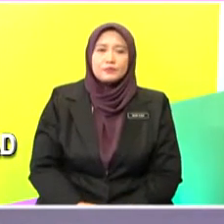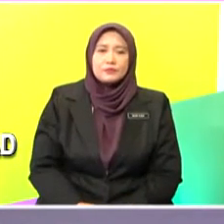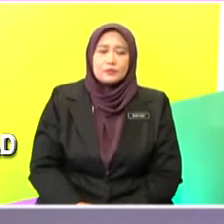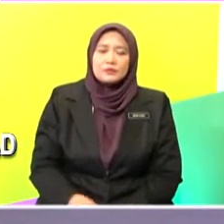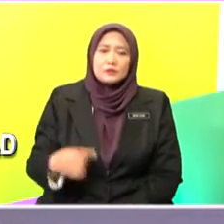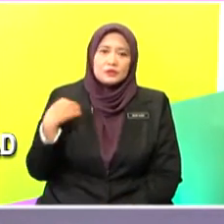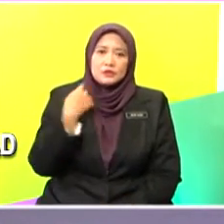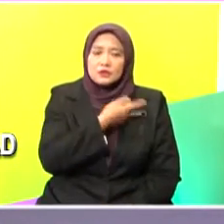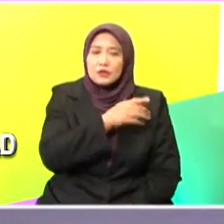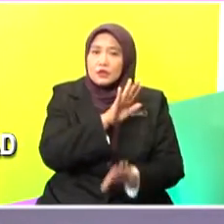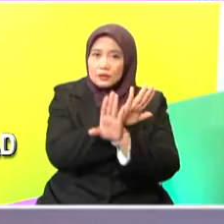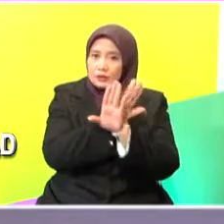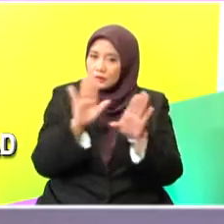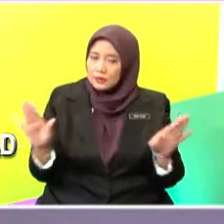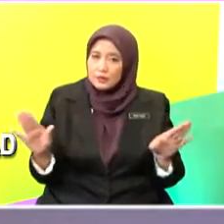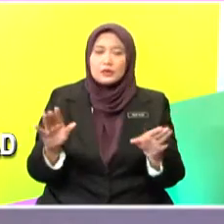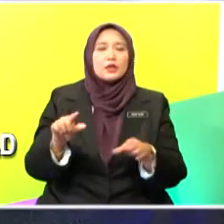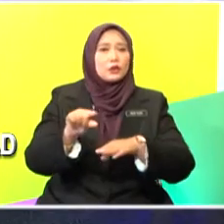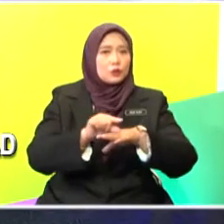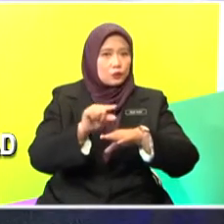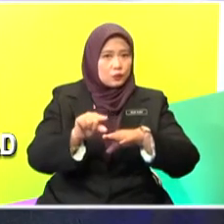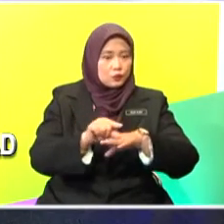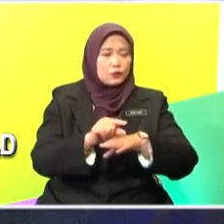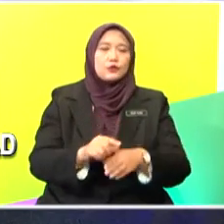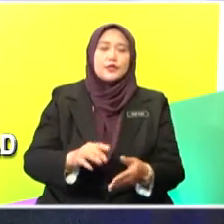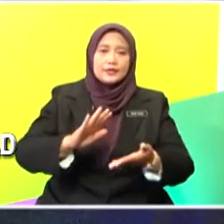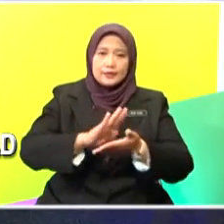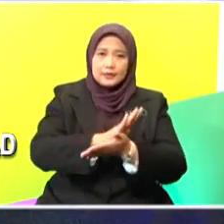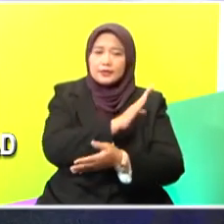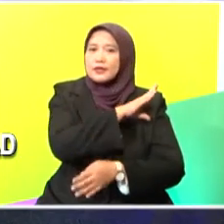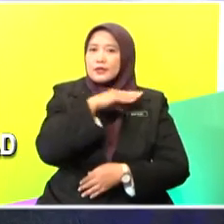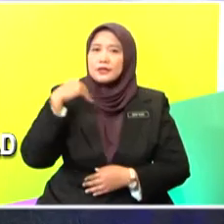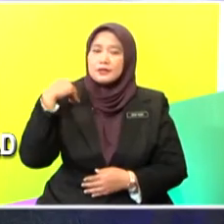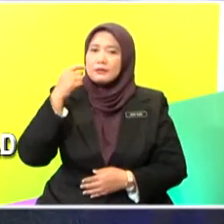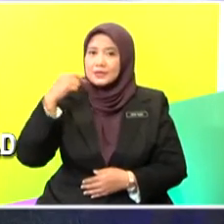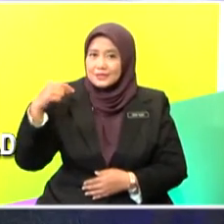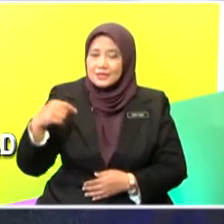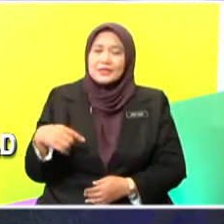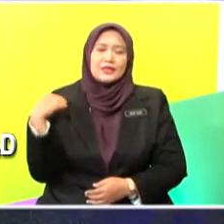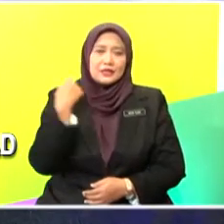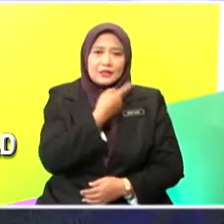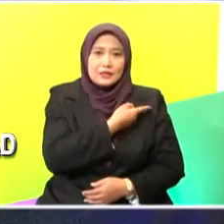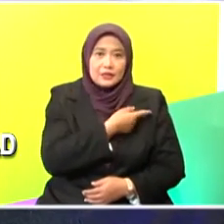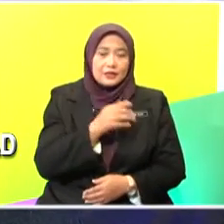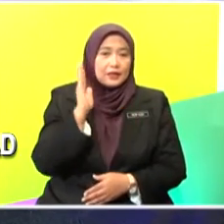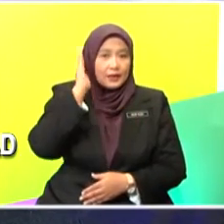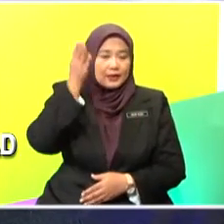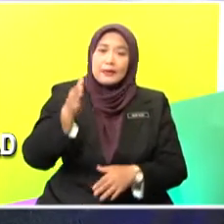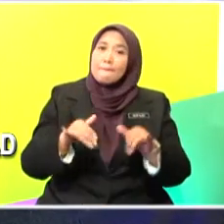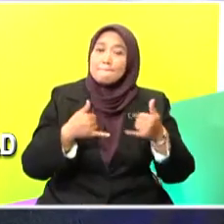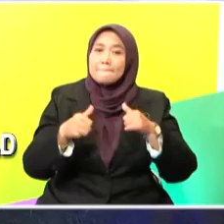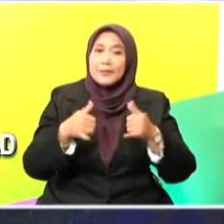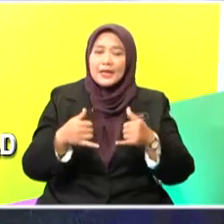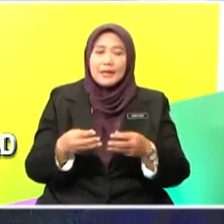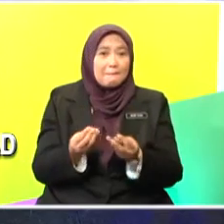guna kertas dan pensel lagi. Oh, tak guna? Tak guna lagi. Okey. Cikgu main pasir, Hakim. Cikgu. Cantik pula